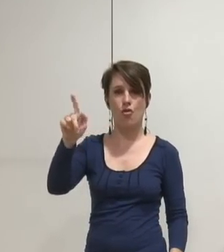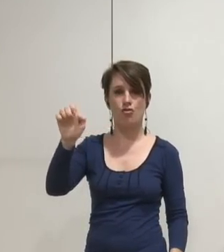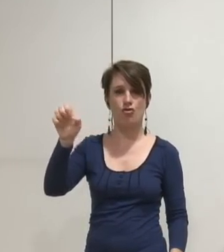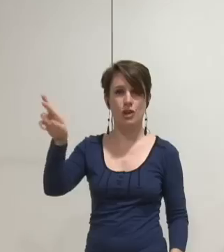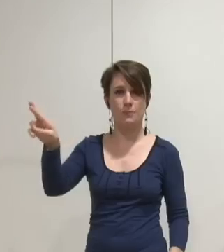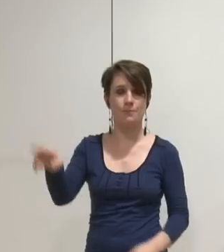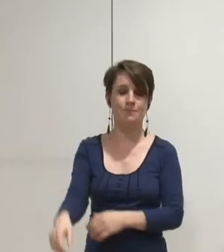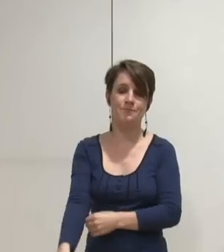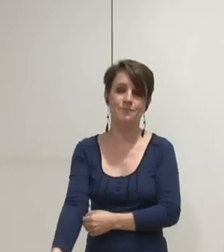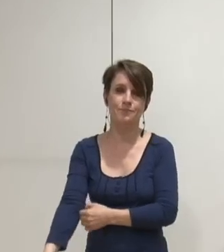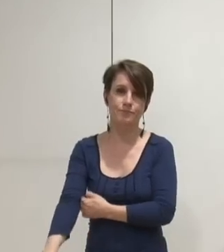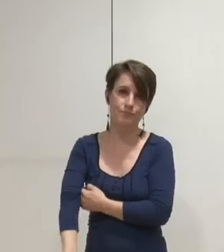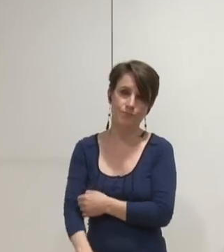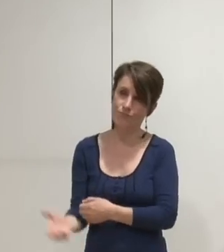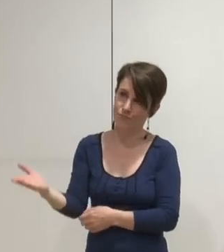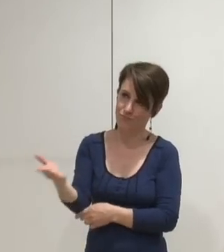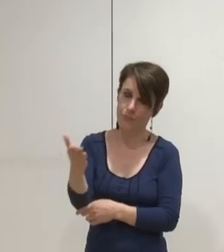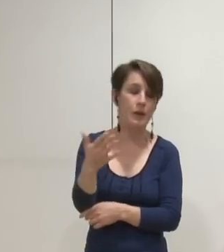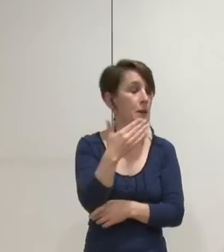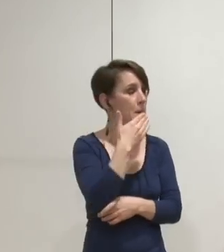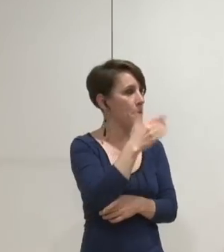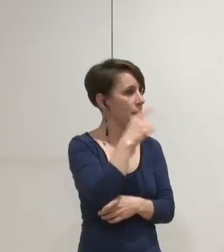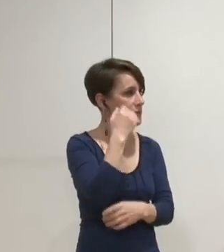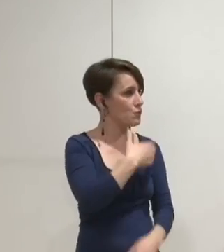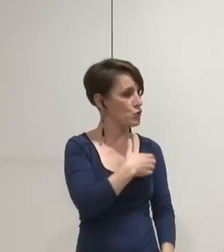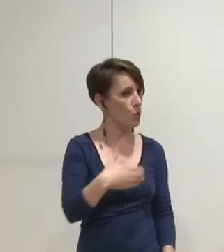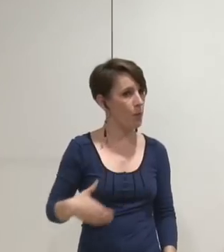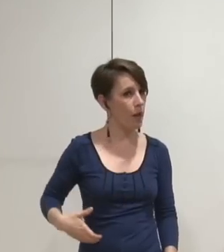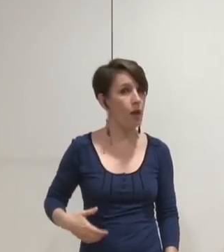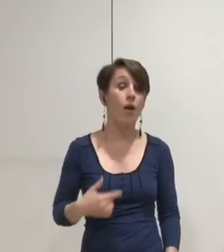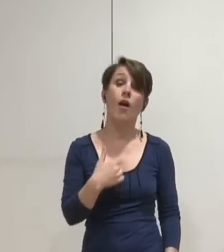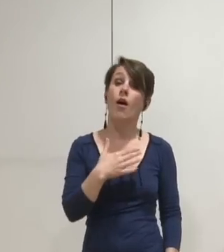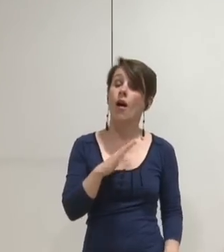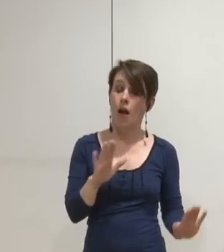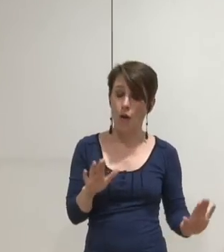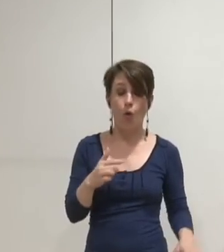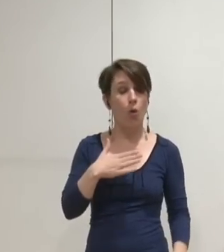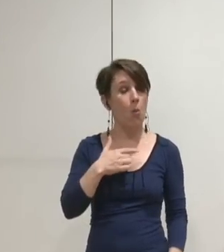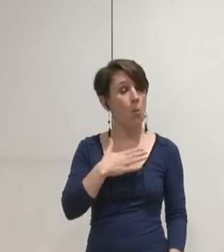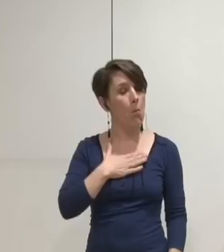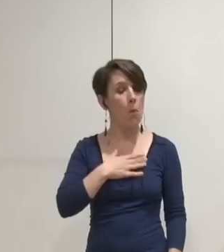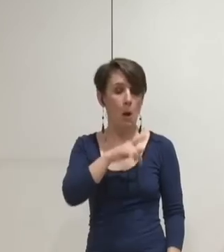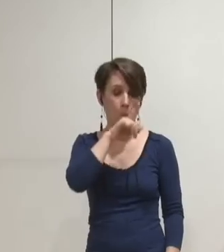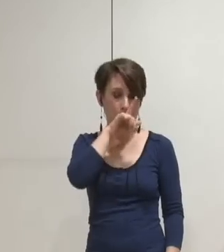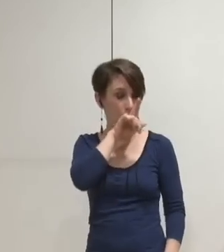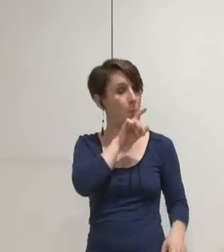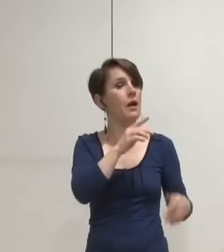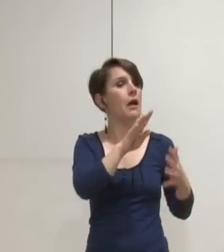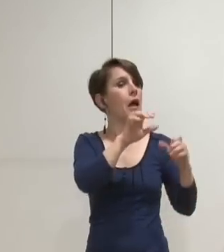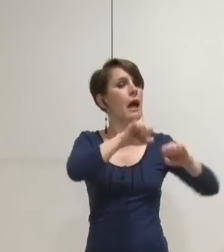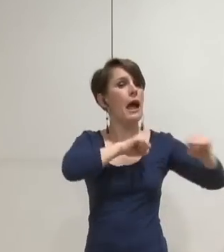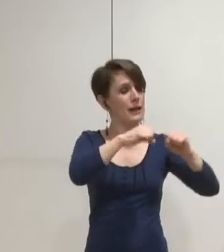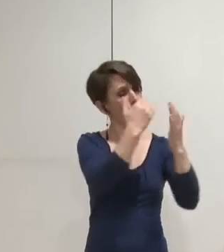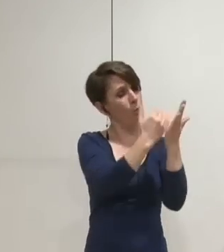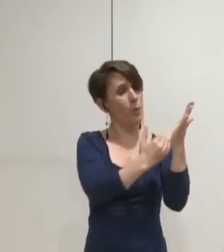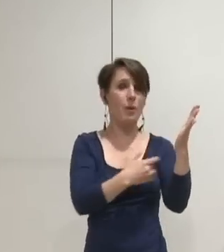beréranger merci Monsieur le Maire moi je ne porterai pas de jugement sur les actions qui sont listées en annexe de cette